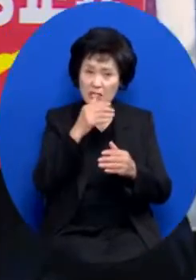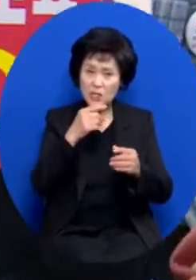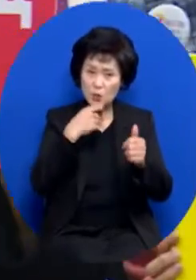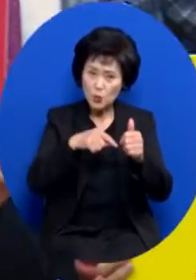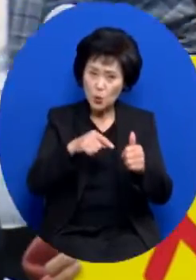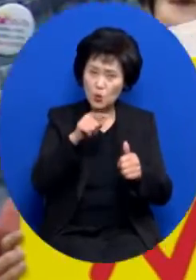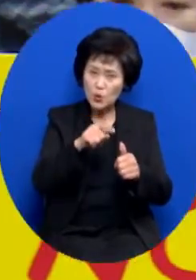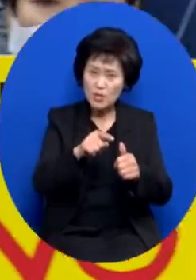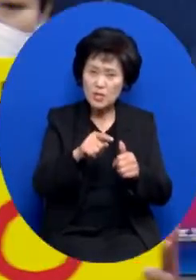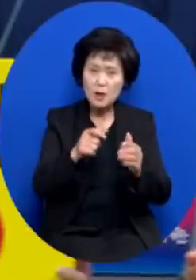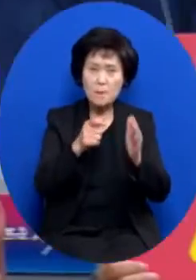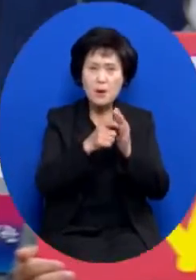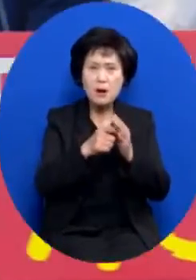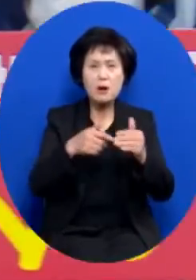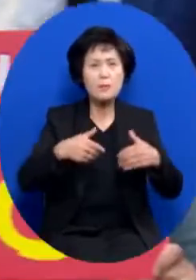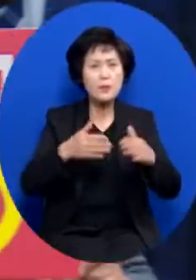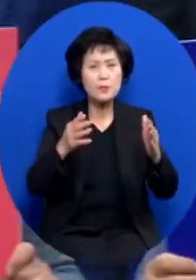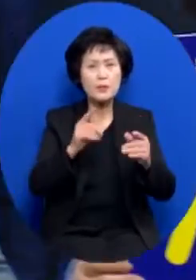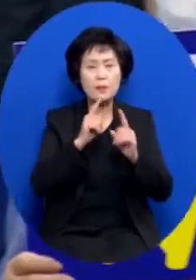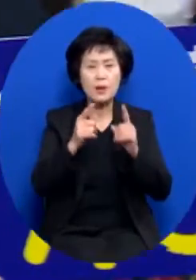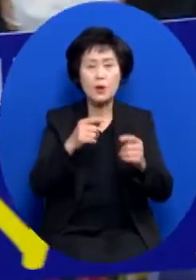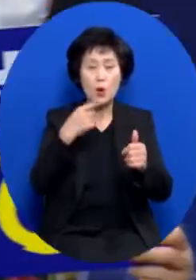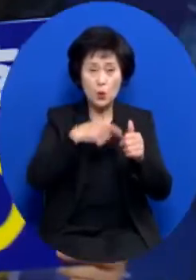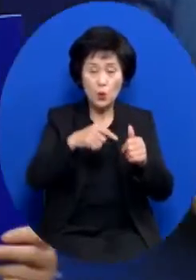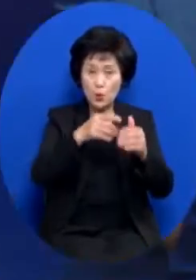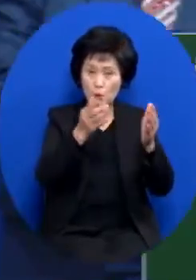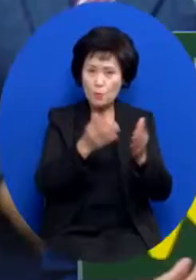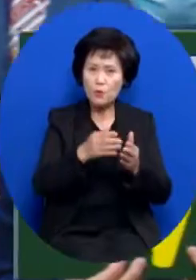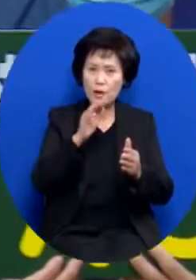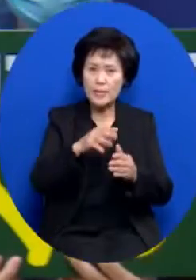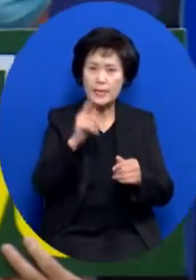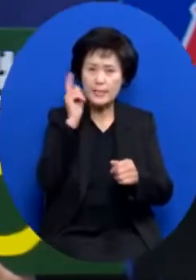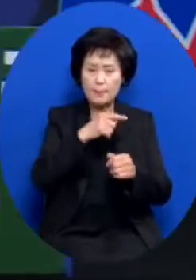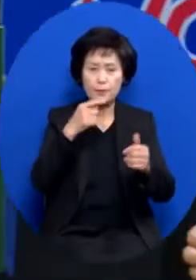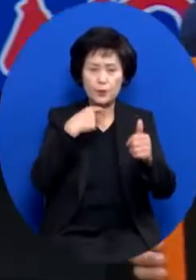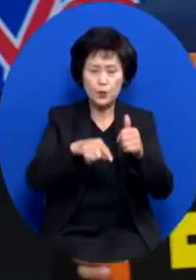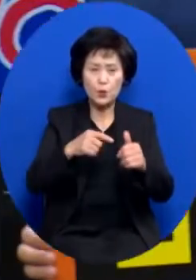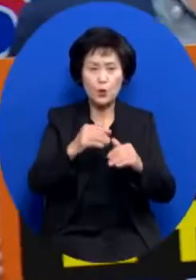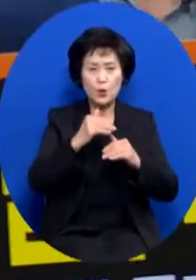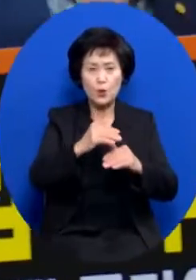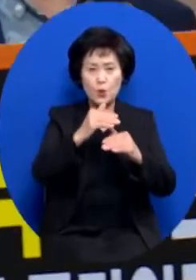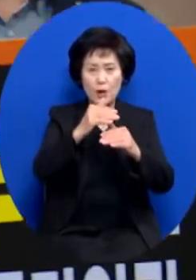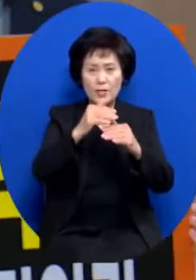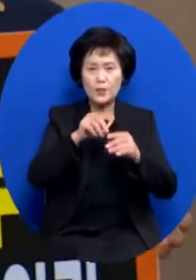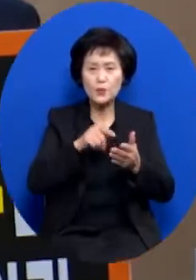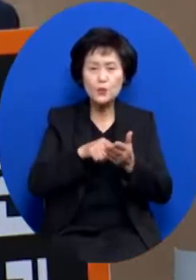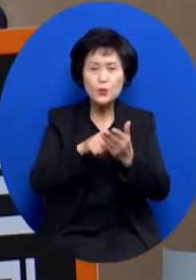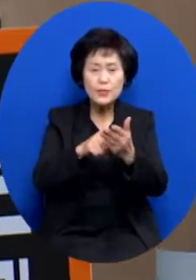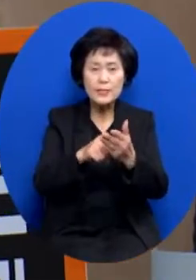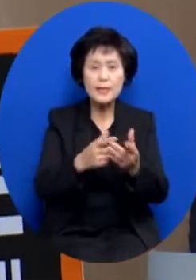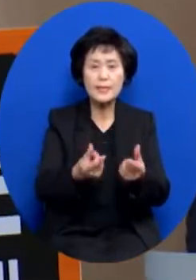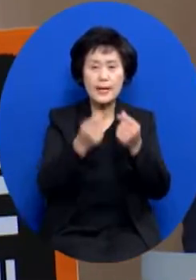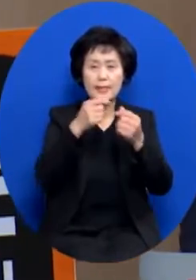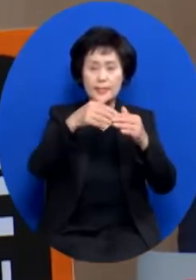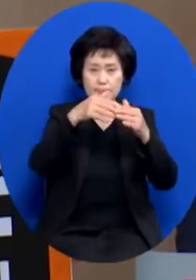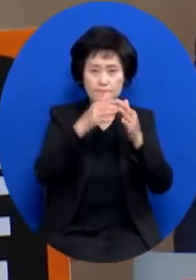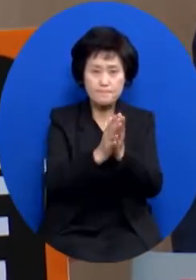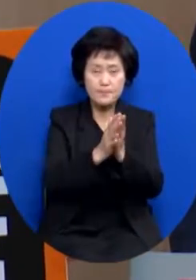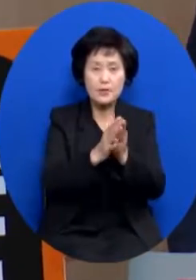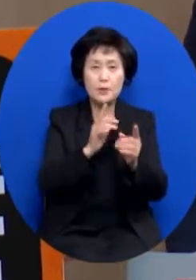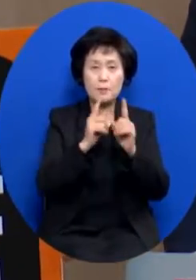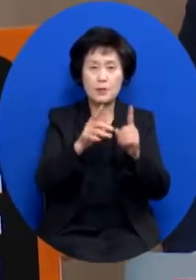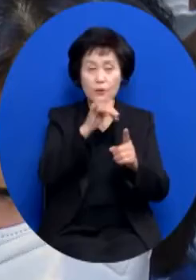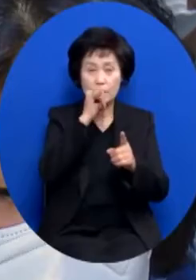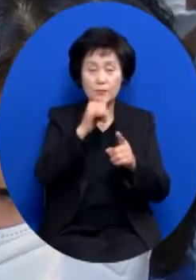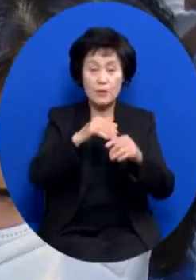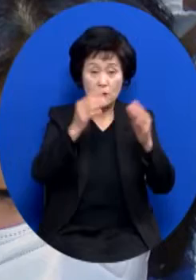이유가 전혀 없다고 강조하며 교육부는 2022 개정 나쁜 교육과정 추진할 당장 중단하라고 지적했습니다 또한